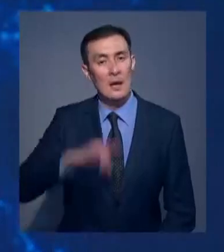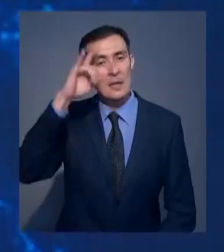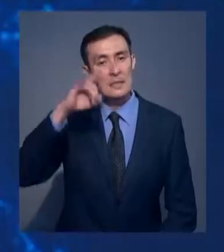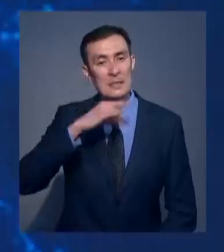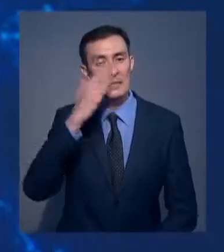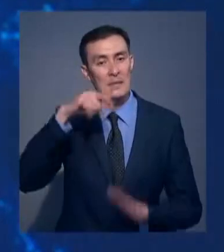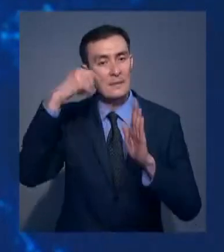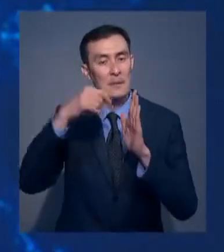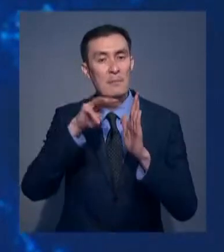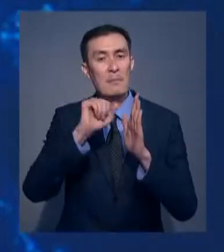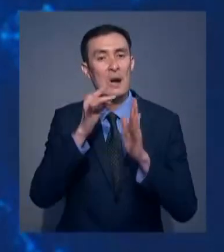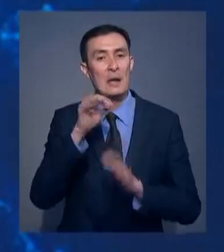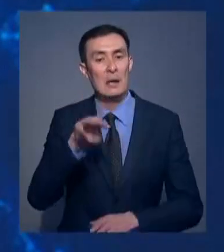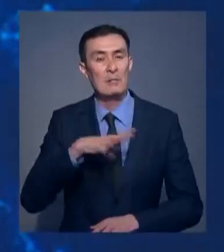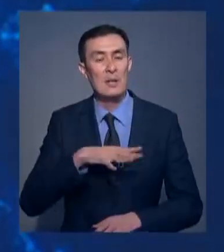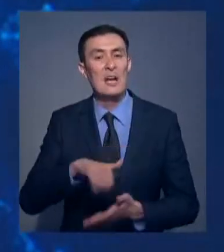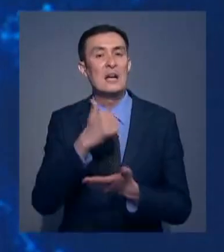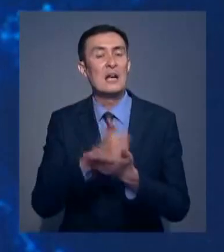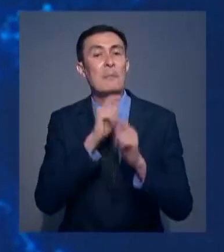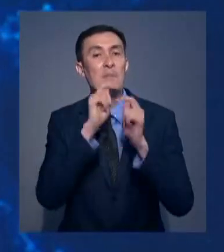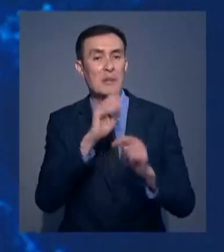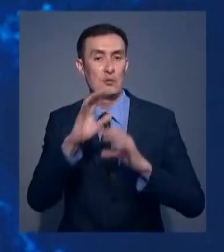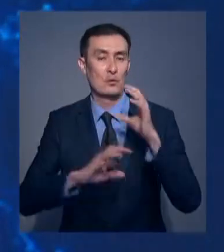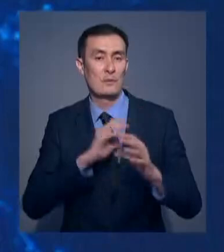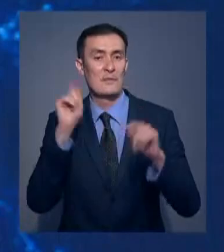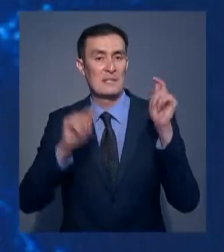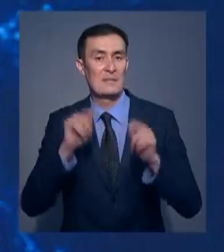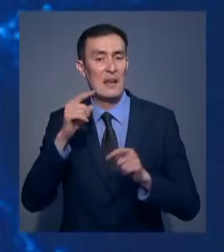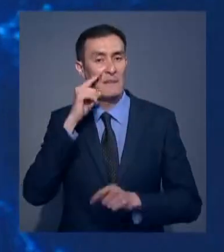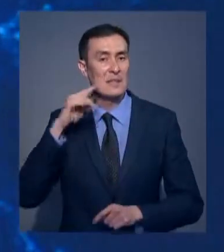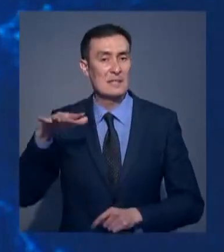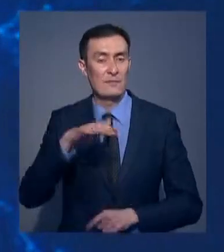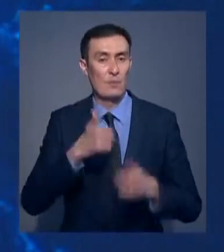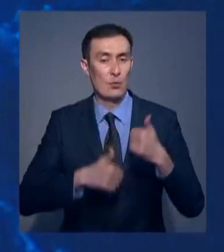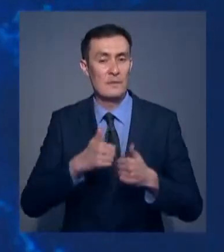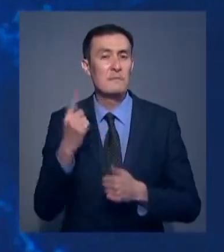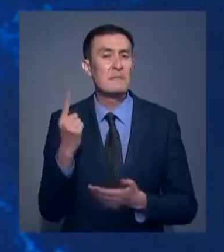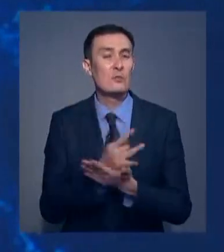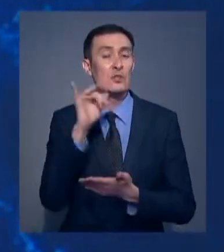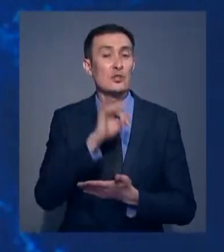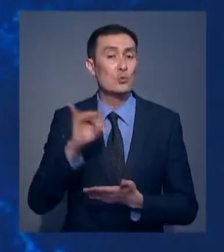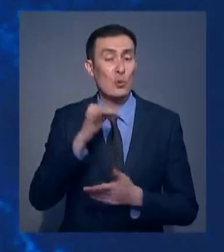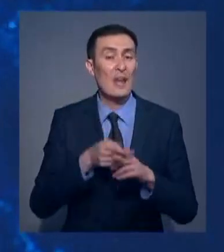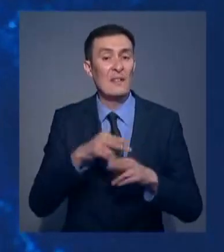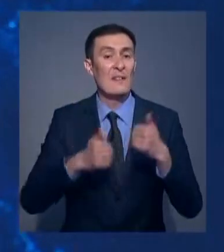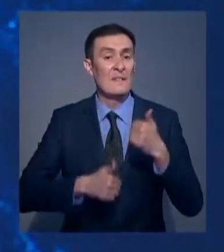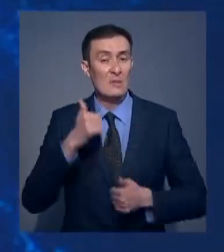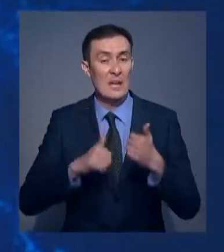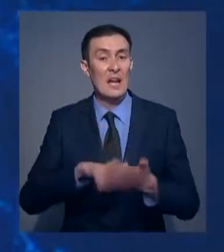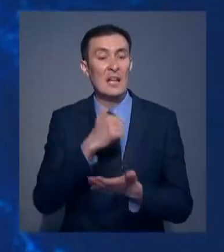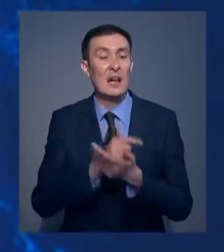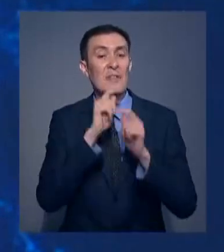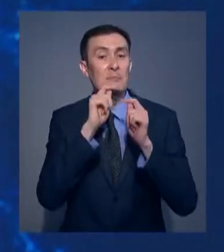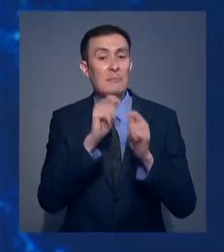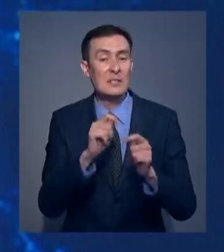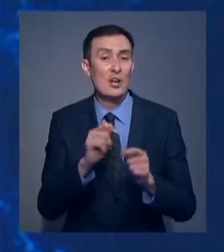Казахстанский фильм «Марьям» получил гран-при Международного фестиваля азиатского кино в Визуле. Впервые за всю историю существования этого кинофестиваля главный